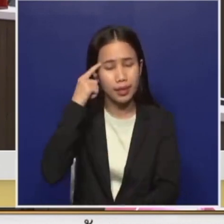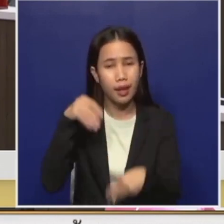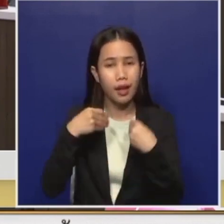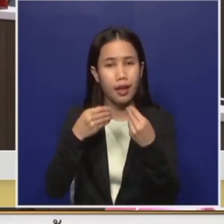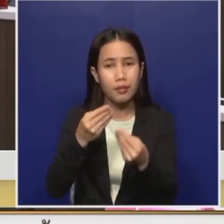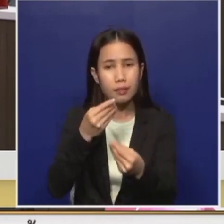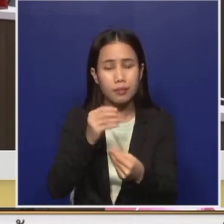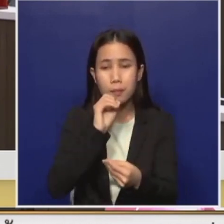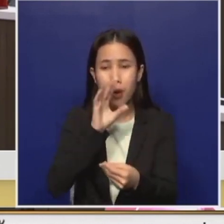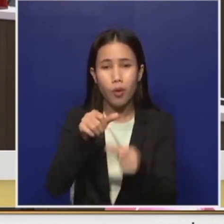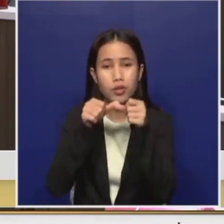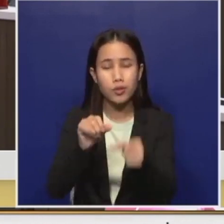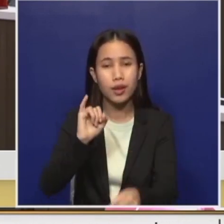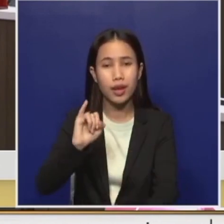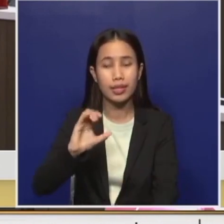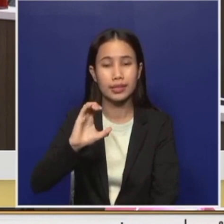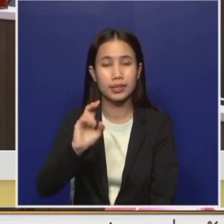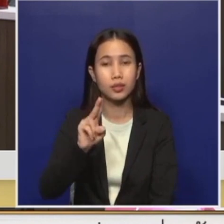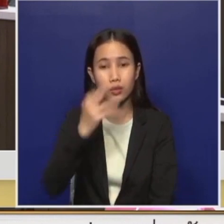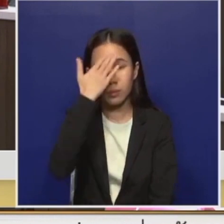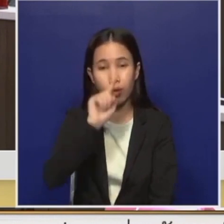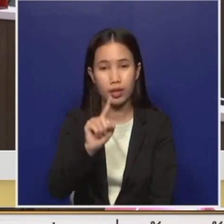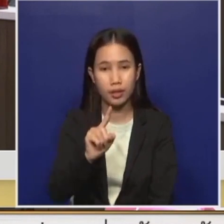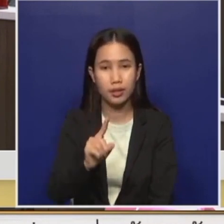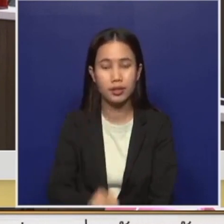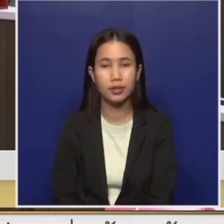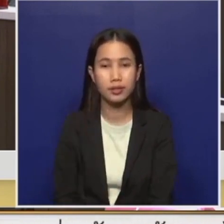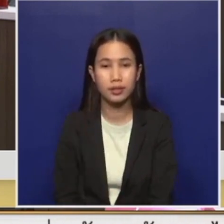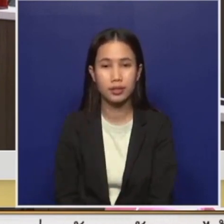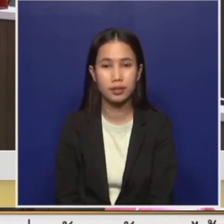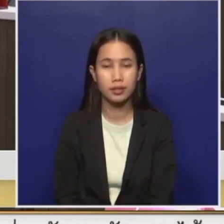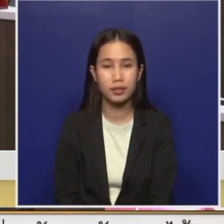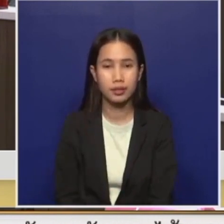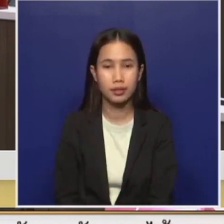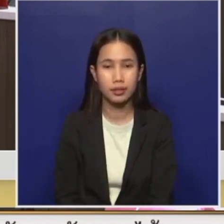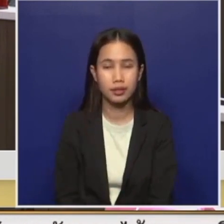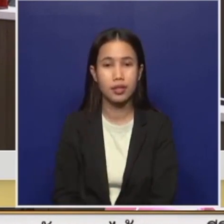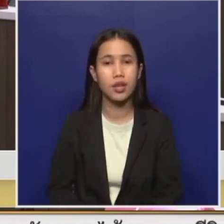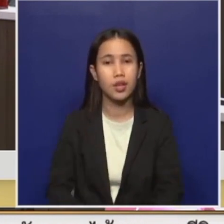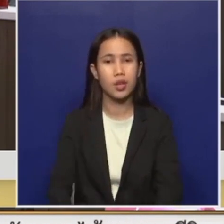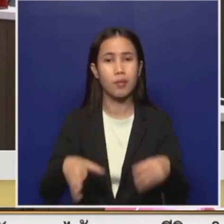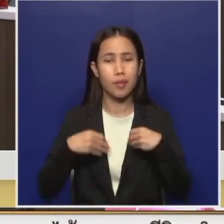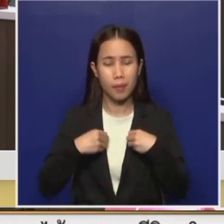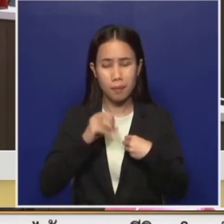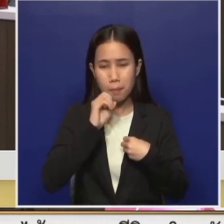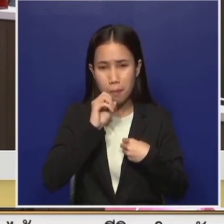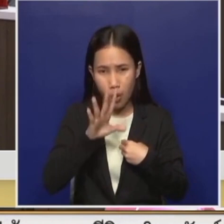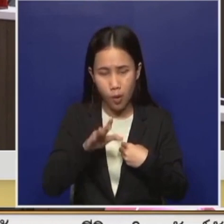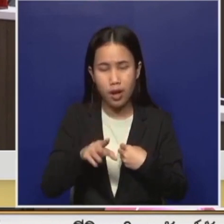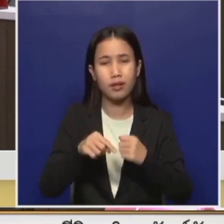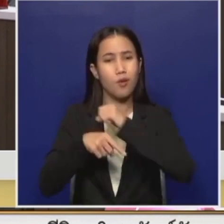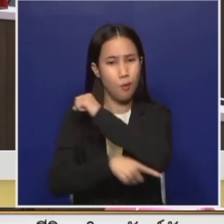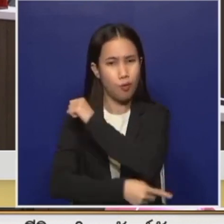อยู่ใน ICU นะครับคือท่านยอมรับโดยสุดจลิใจ วามัมีการทุจจลิจริง